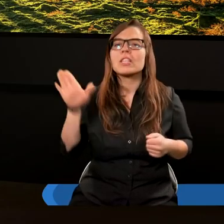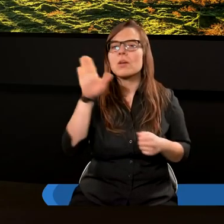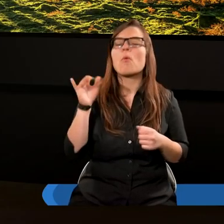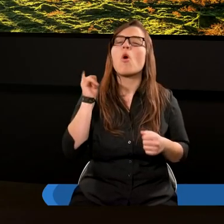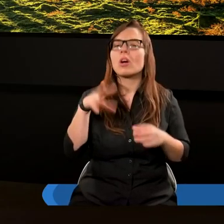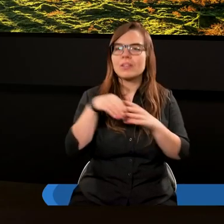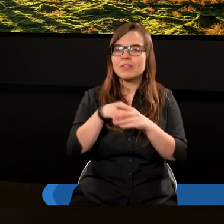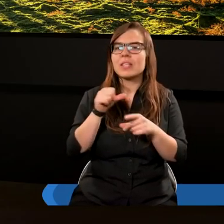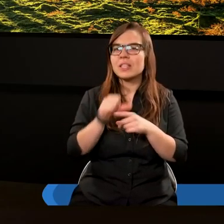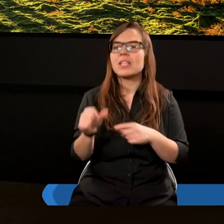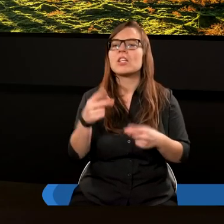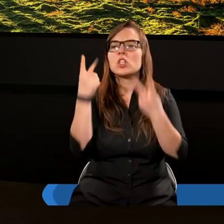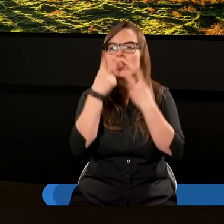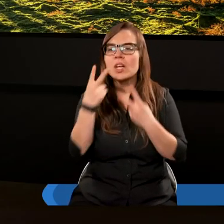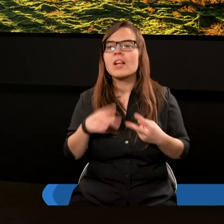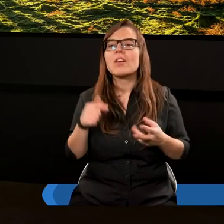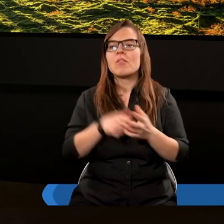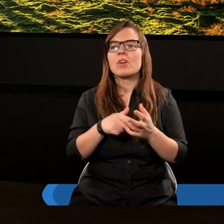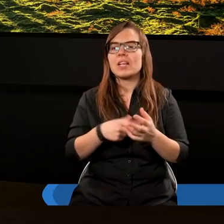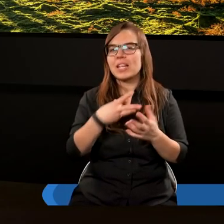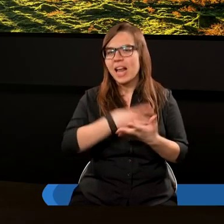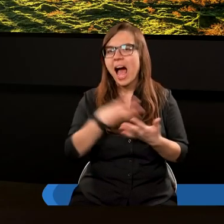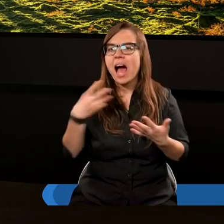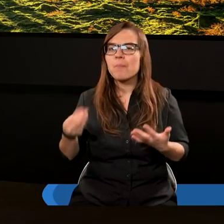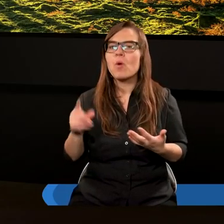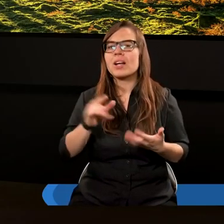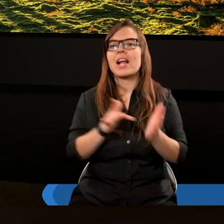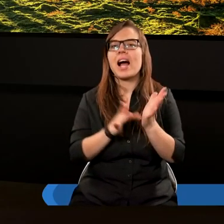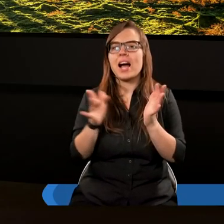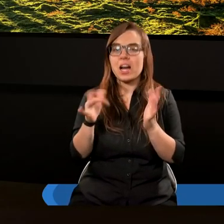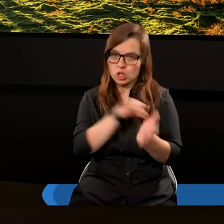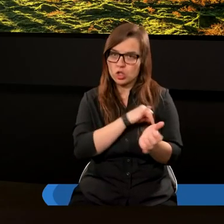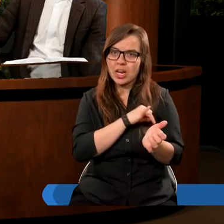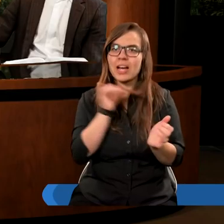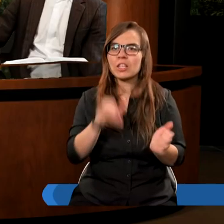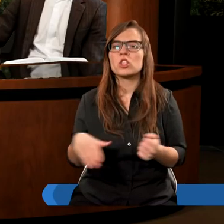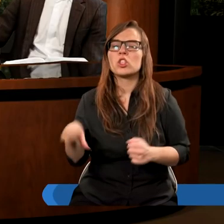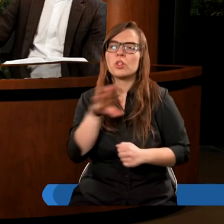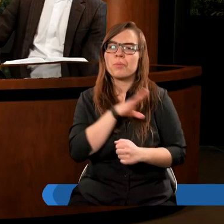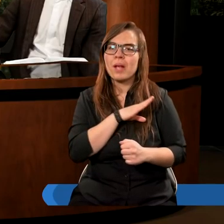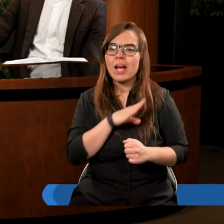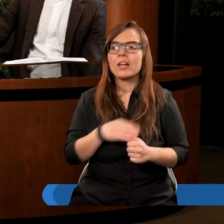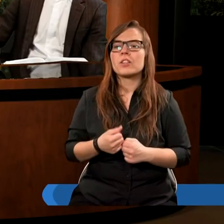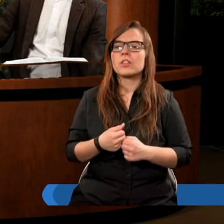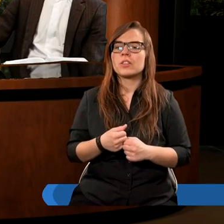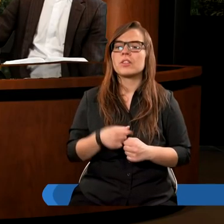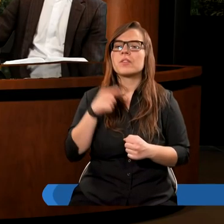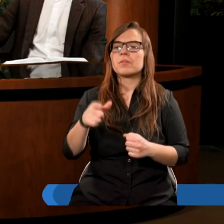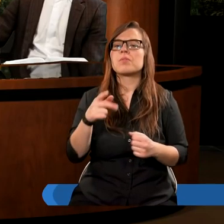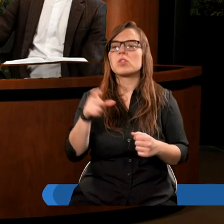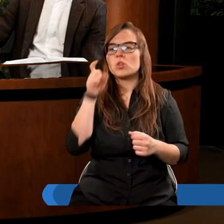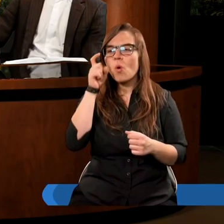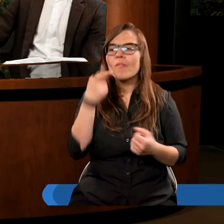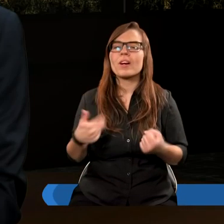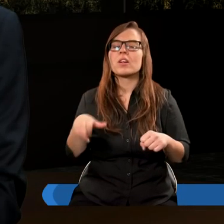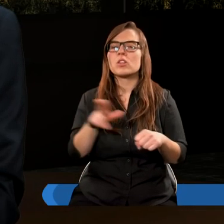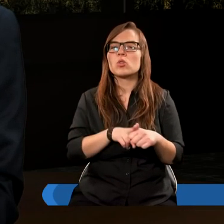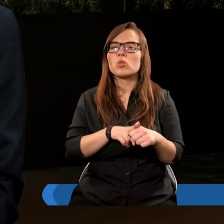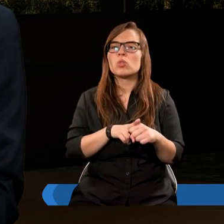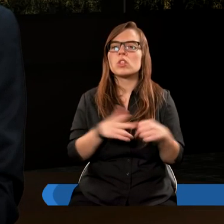i za to, tak jak czytamy, zapłatą za grzech i śmierć. Jest to również język człowieka, który